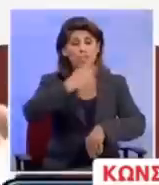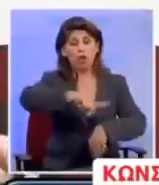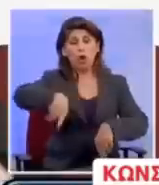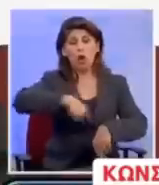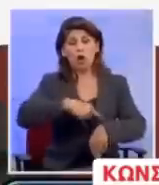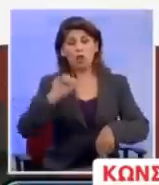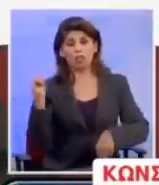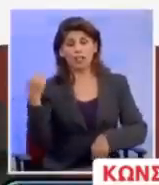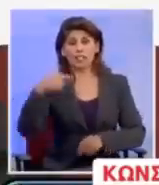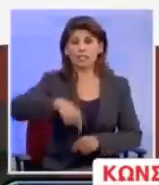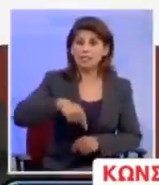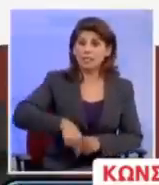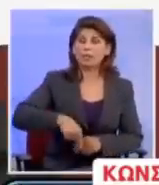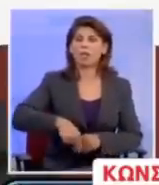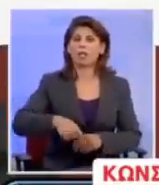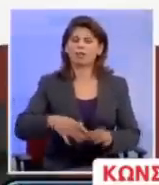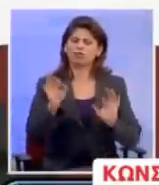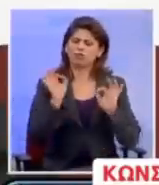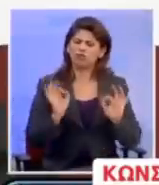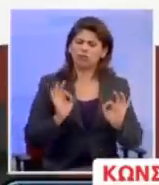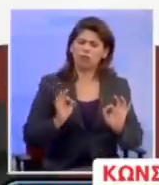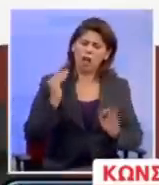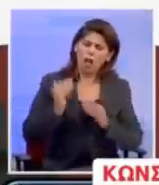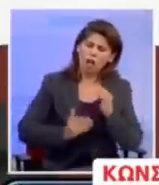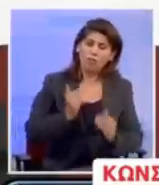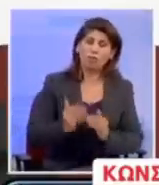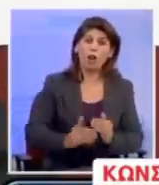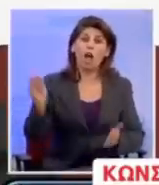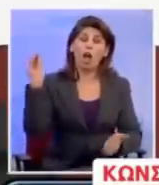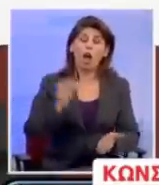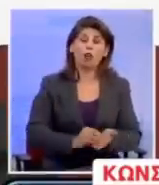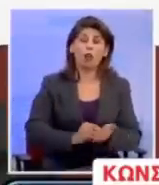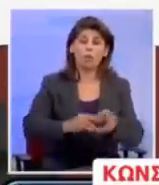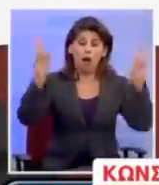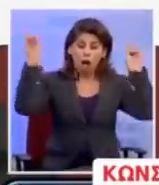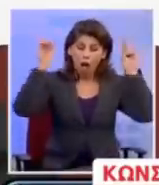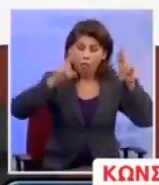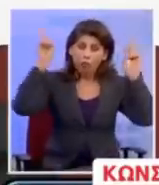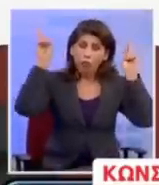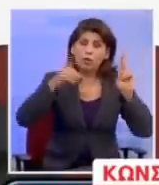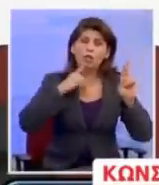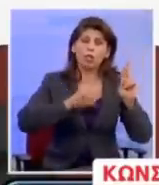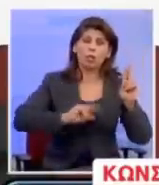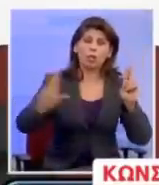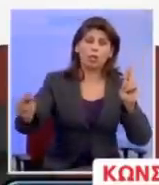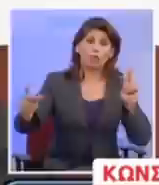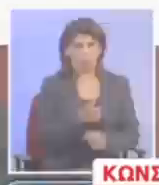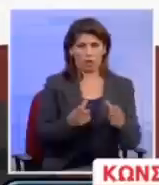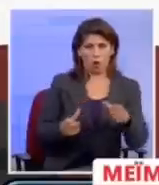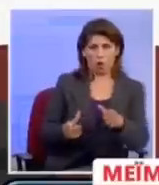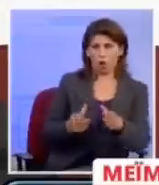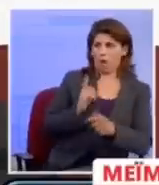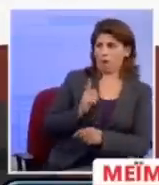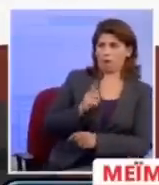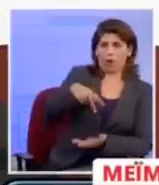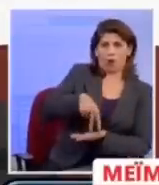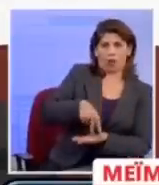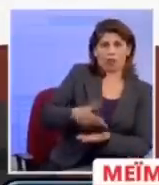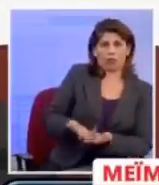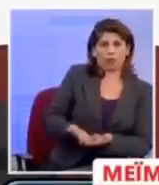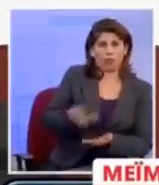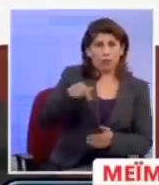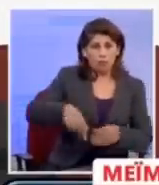και σήμερα και κατά σύστημα. Και είναι επίσης γαϊδουριά το Προεδρείο να μην μας λέει τι ώρα θα ολοκληρώνουμε. Λοιπόν, εγώ και σήμερα